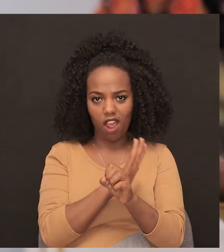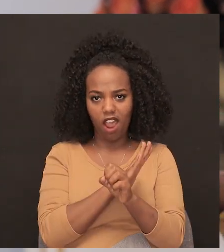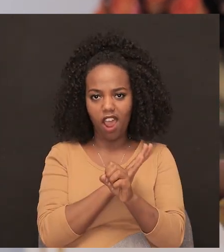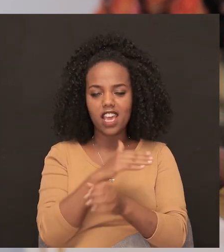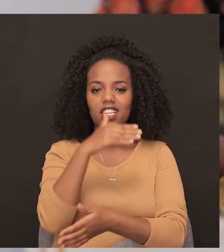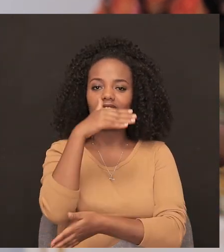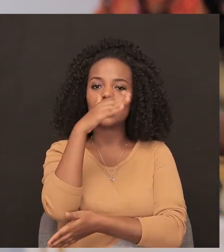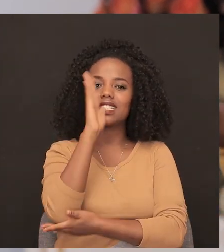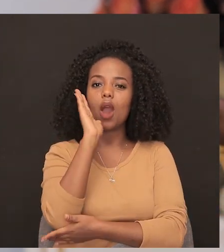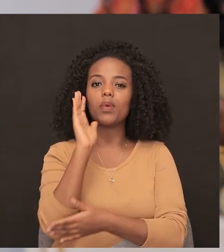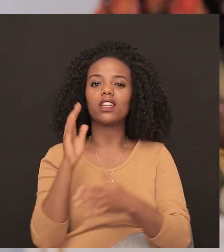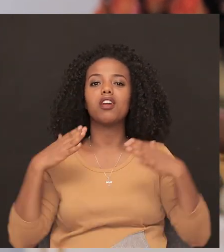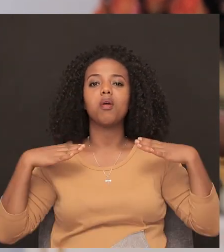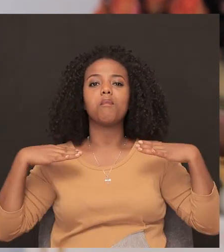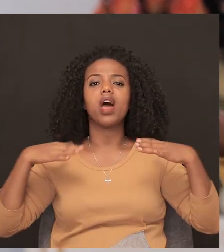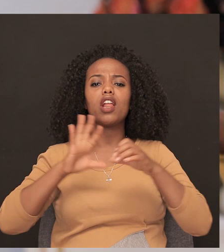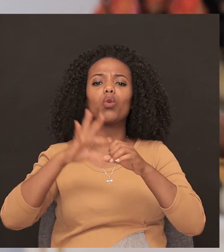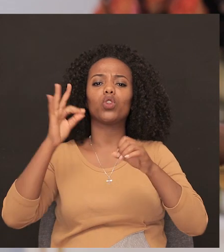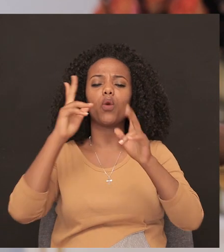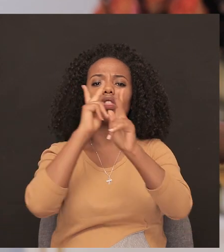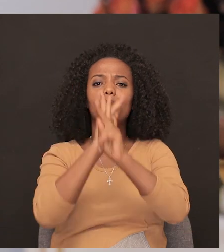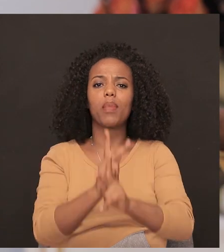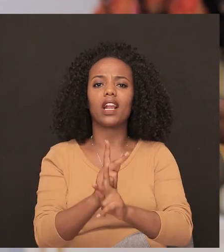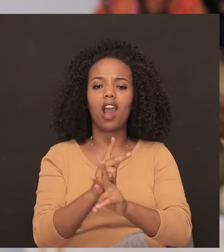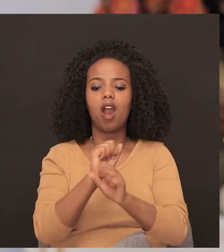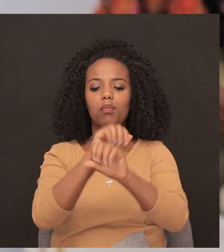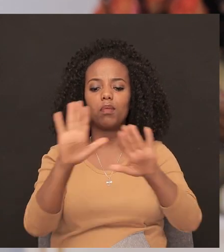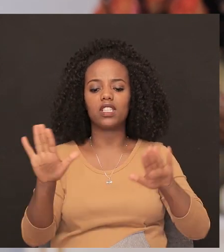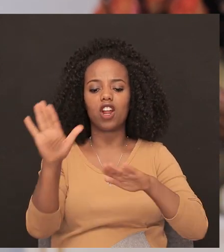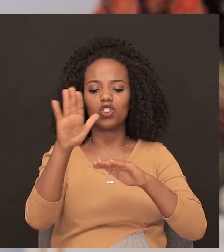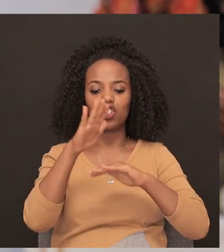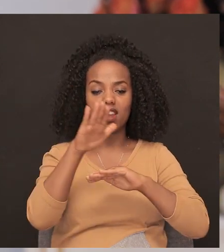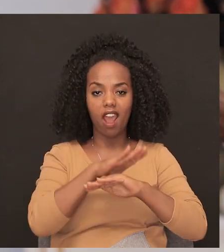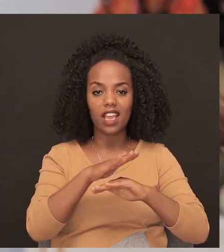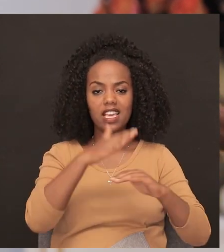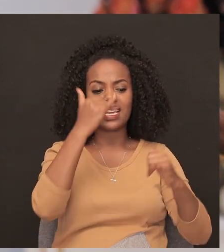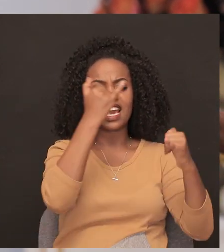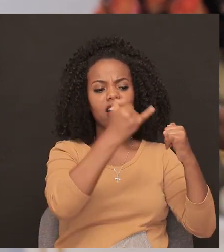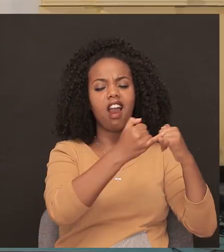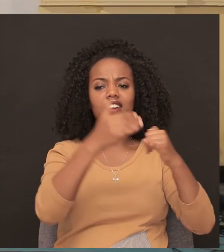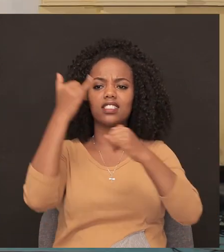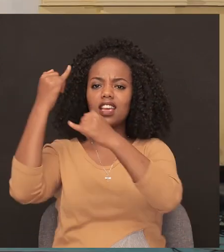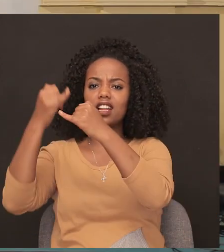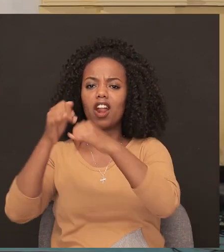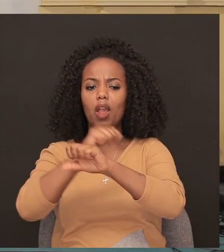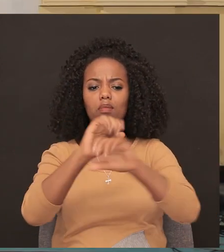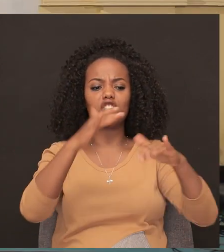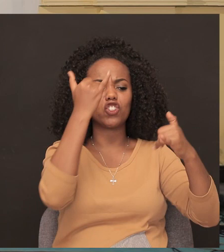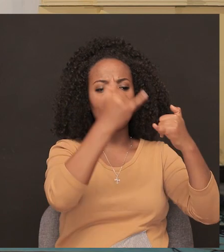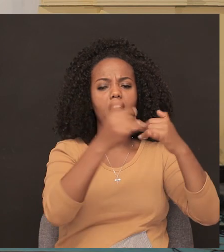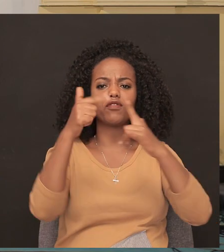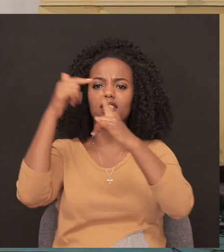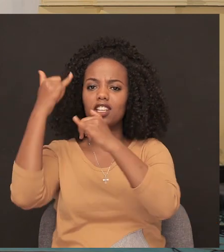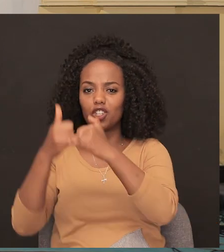ይሙላን የእግዚአብሔር መለኮታዊ ጥበቃ በምድራችን ላይ ከዳር እስከ ዳር ከምድር ጫፍ